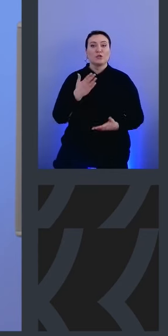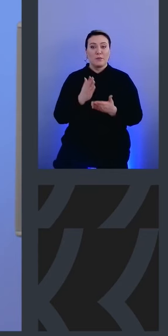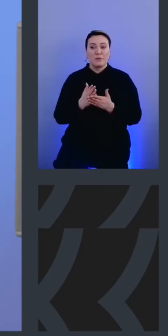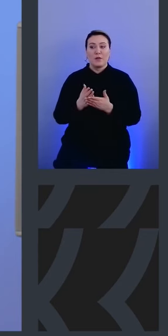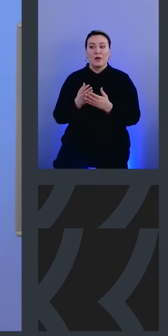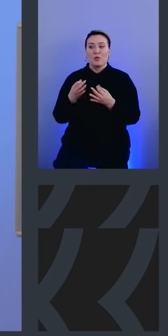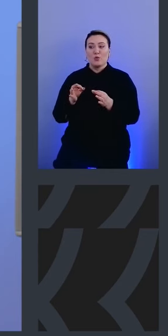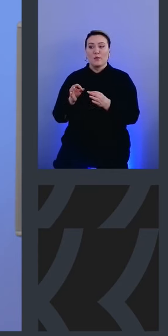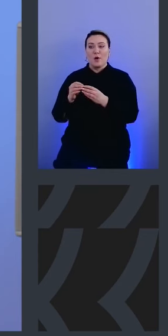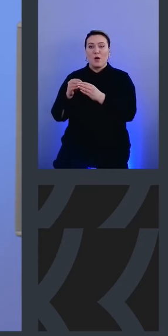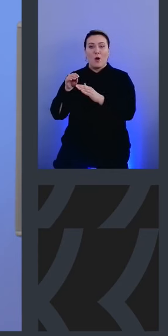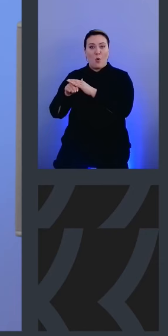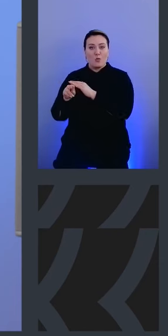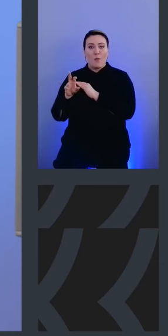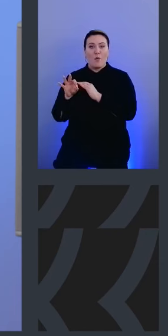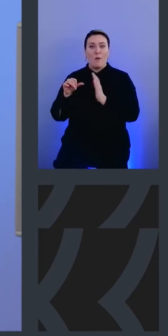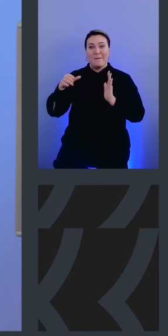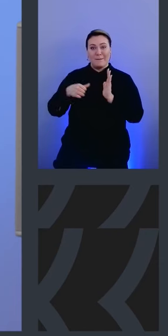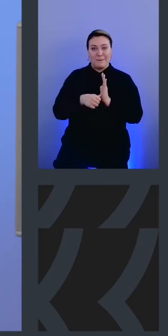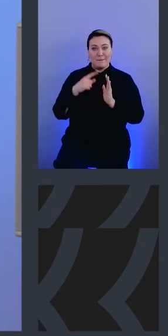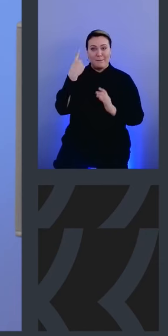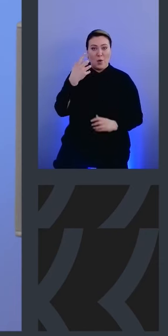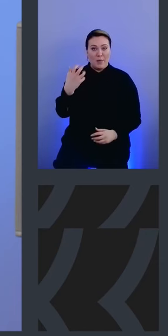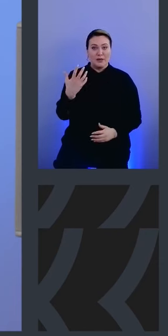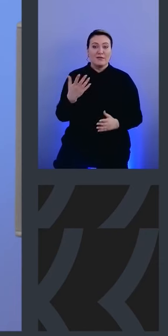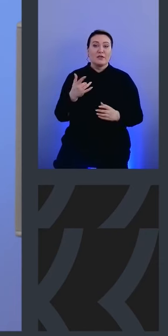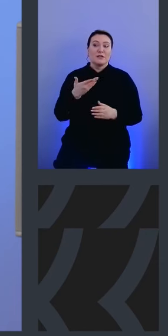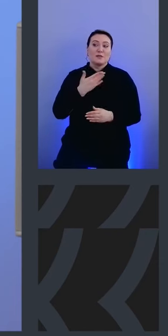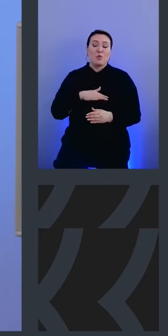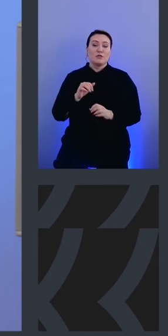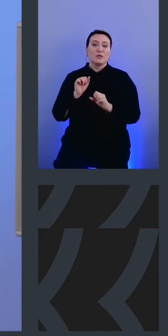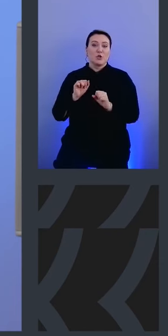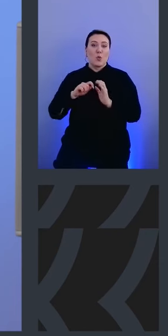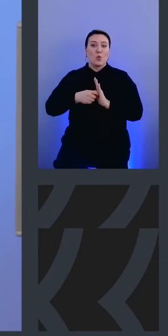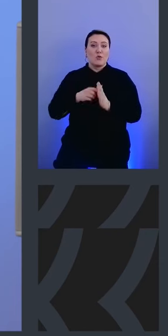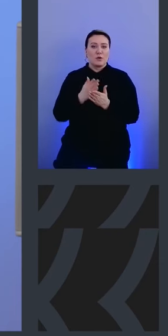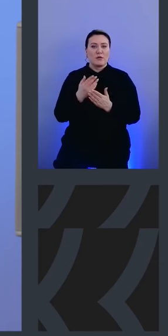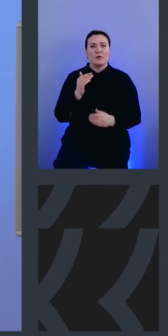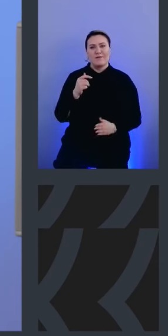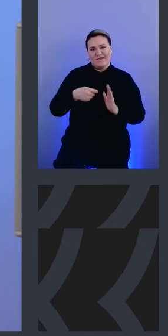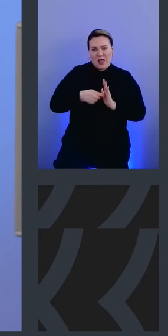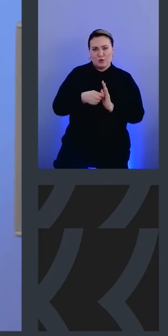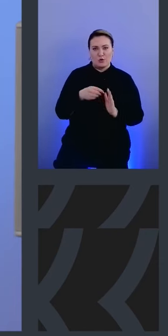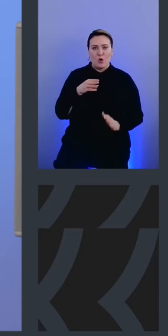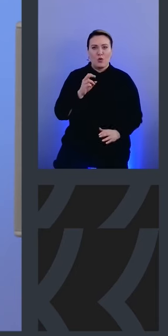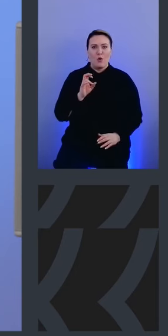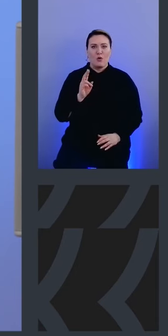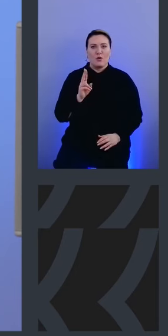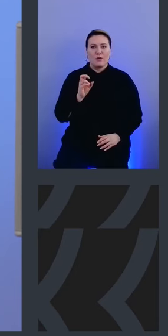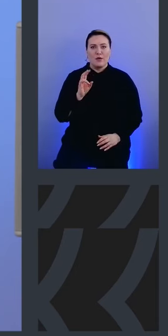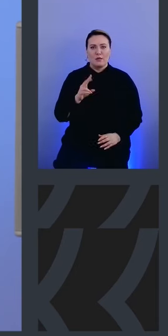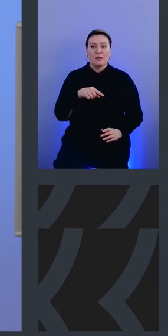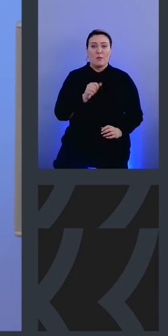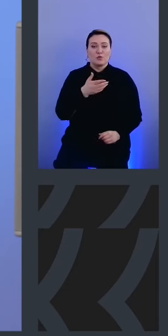контейнеру по биометрии. И если ты используешь защищенный ключевой носитель, ну вот токен, вот эту флешку, то там